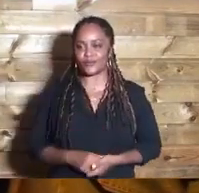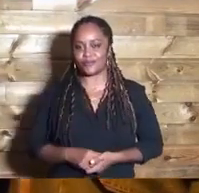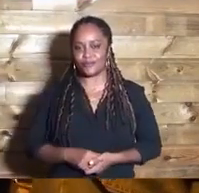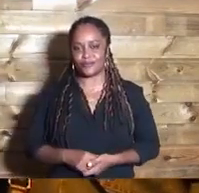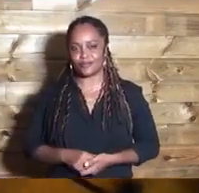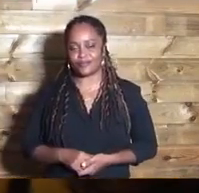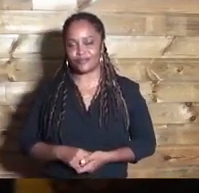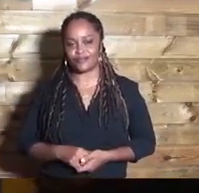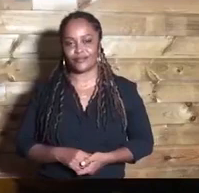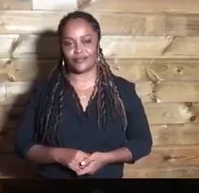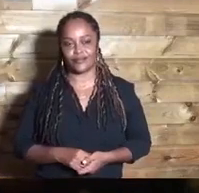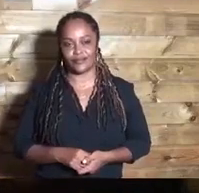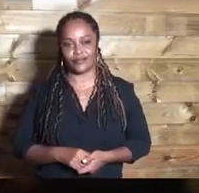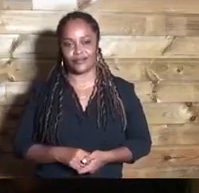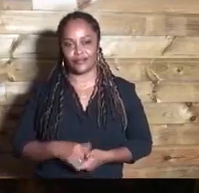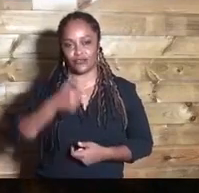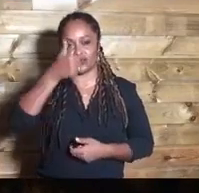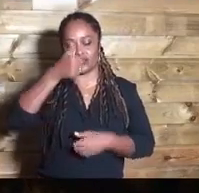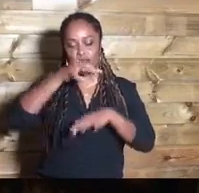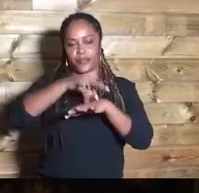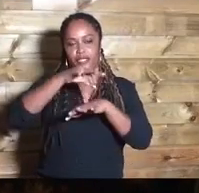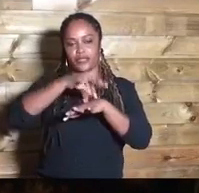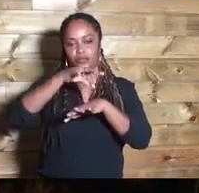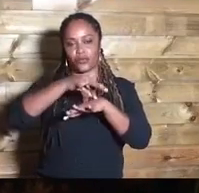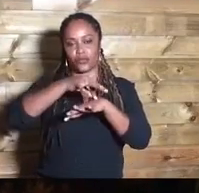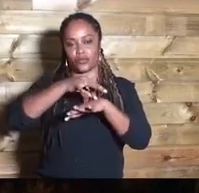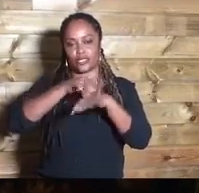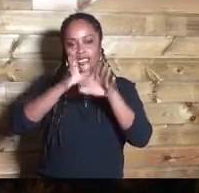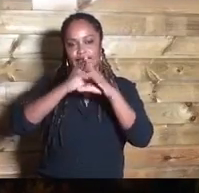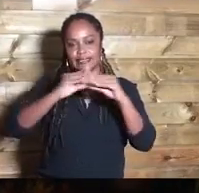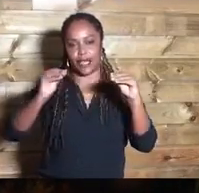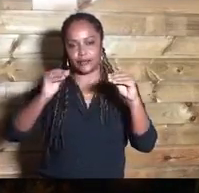Pour nous faire 1 minute de silence.